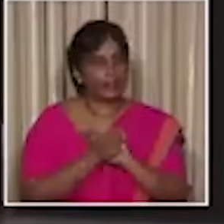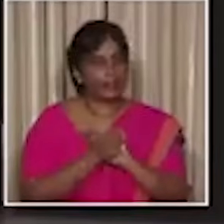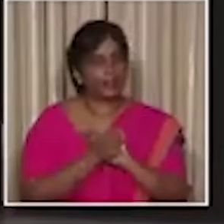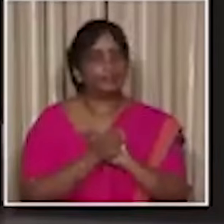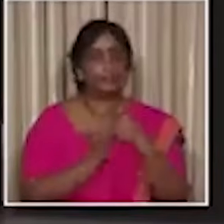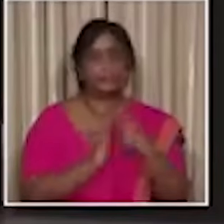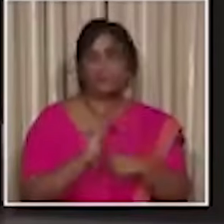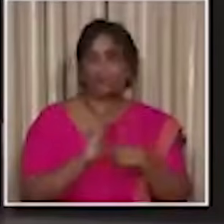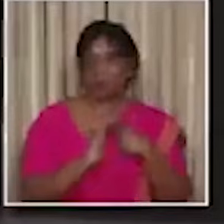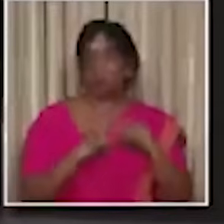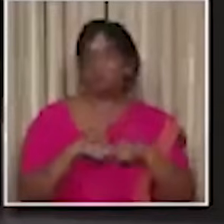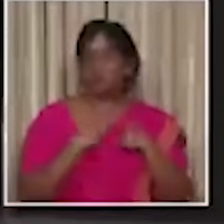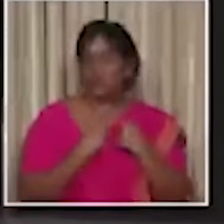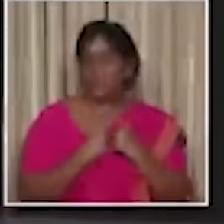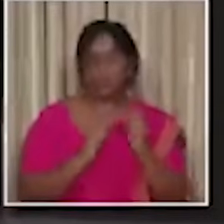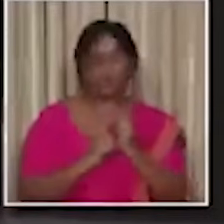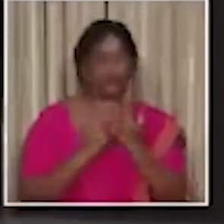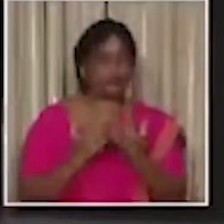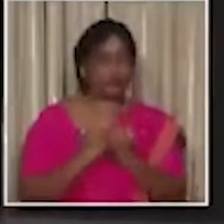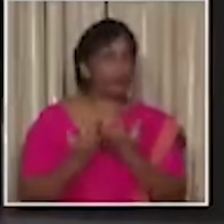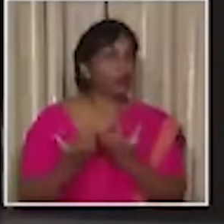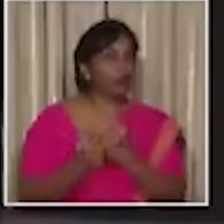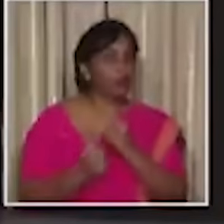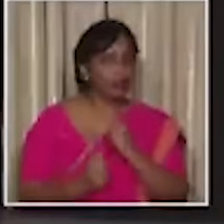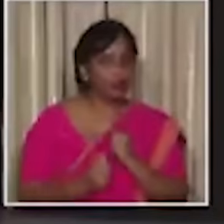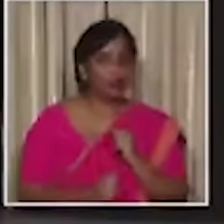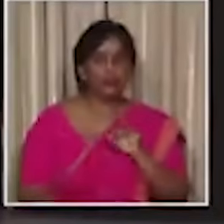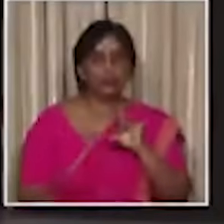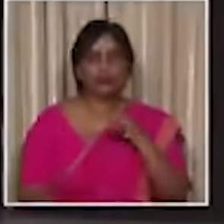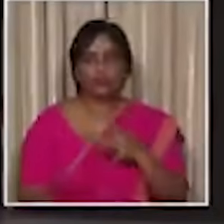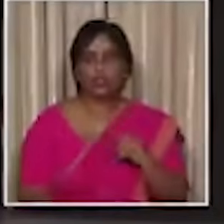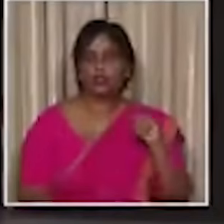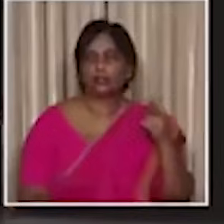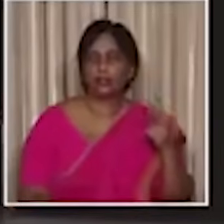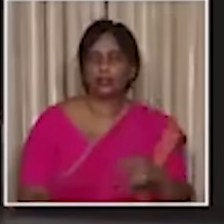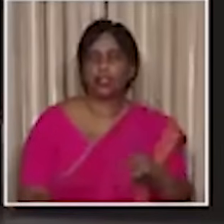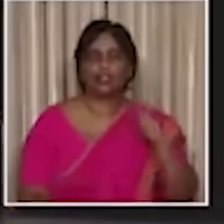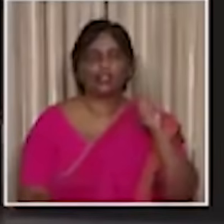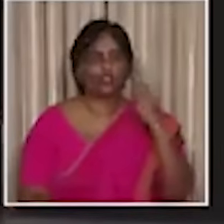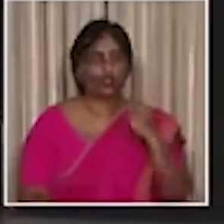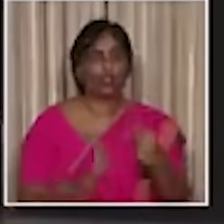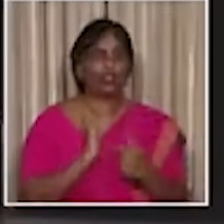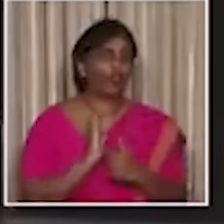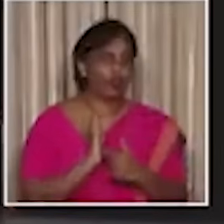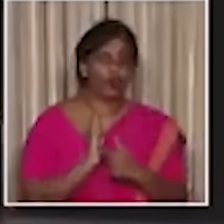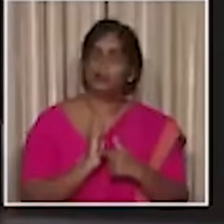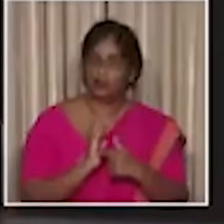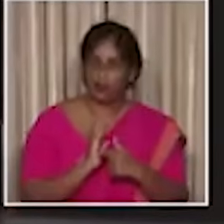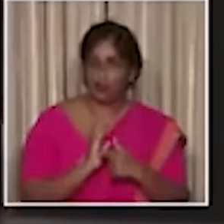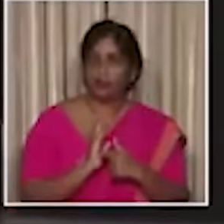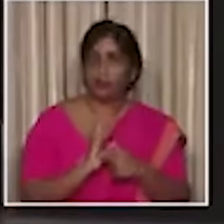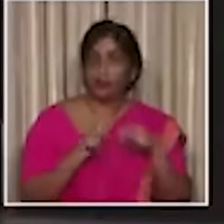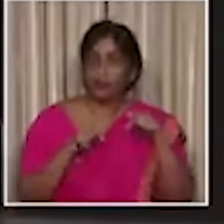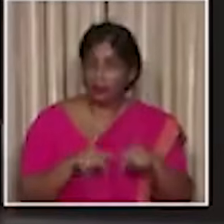රටේ තිබ්බ සමාගම් තමයි පොස්ෆේට් ගත්තේ ගත්තේ කොහොමද 100යි 200යි 300යි ටොන් එහෙම තමයි ගියේ මේක